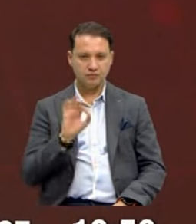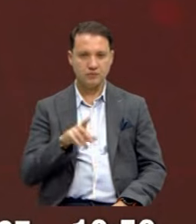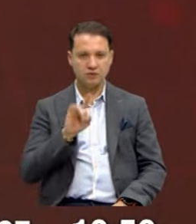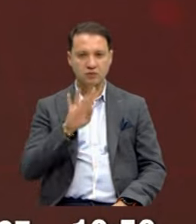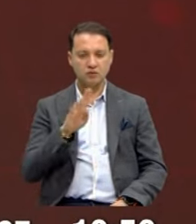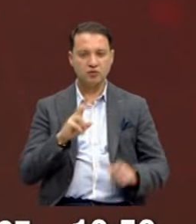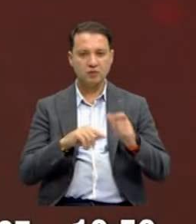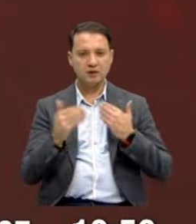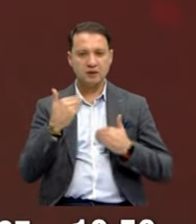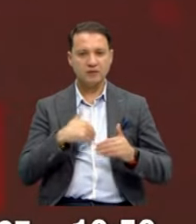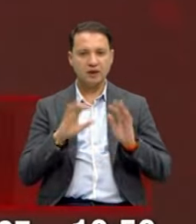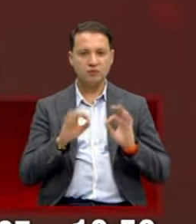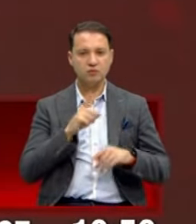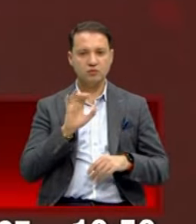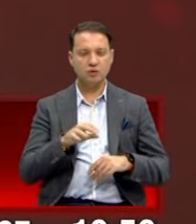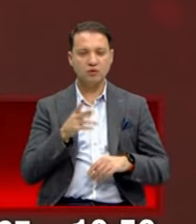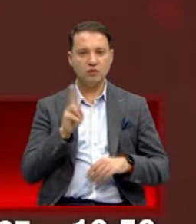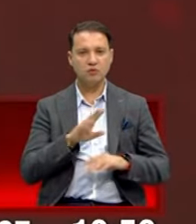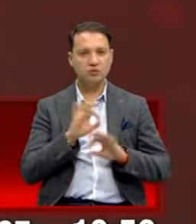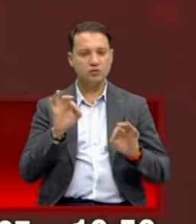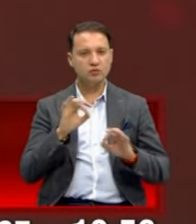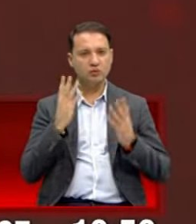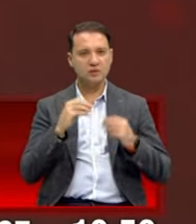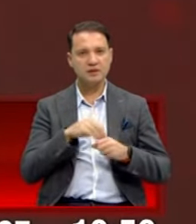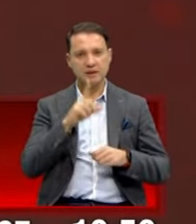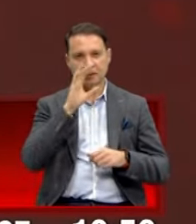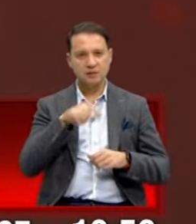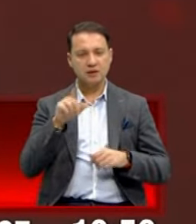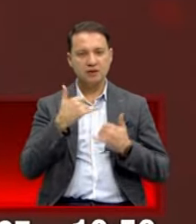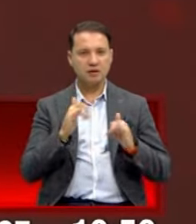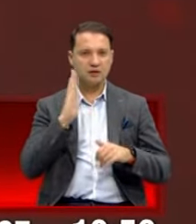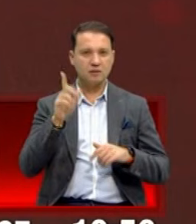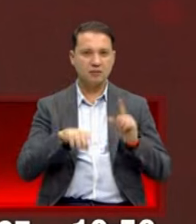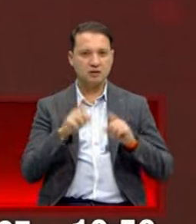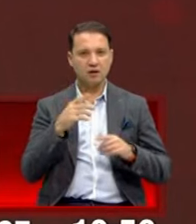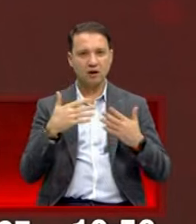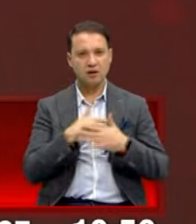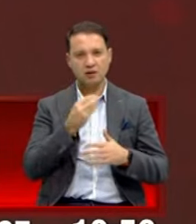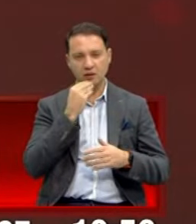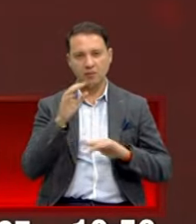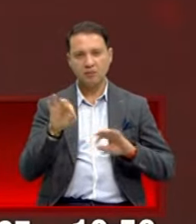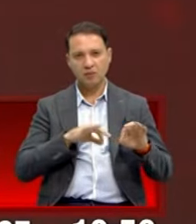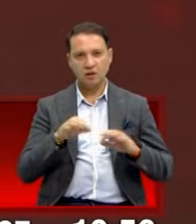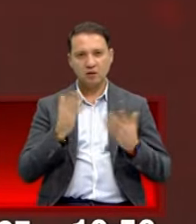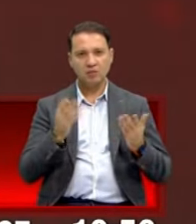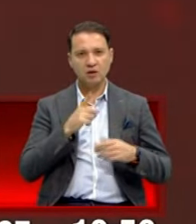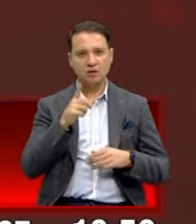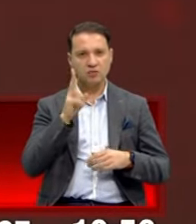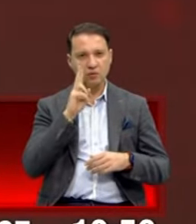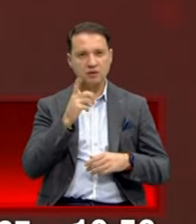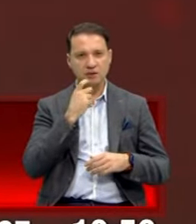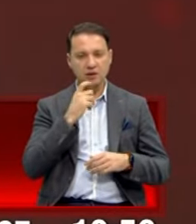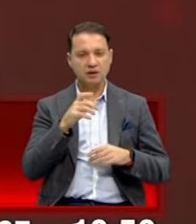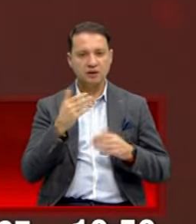Bugün 14 Şubat Sevgililer Günü. Bugün ölümsüzleştirmek için kimileri tatile çıktı, kimileri akşam yemeği planladı. Ancak son